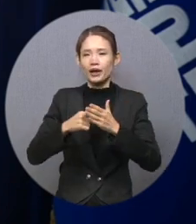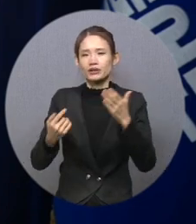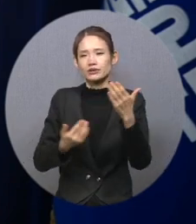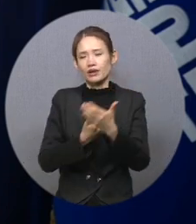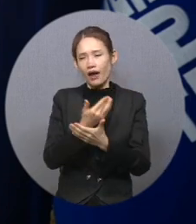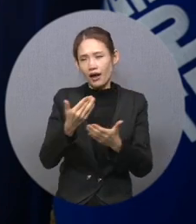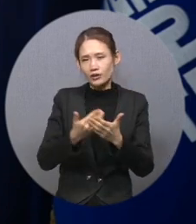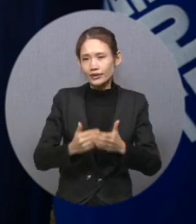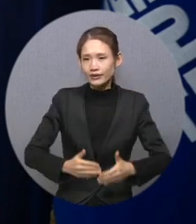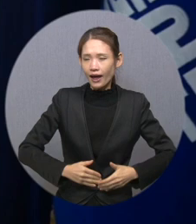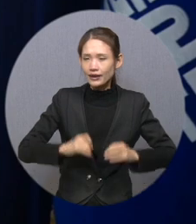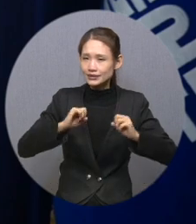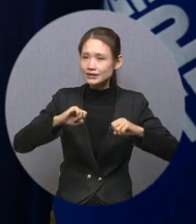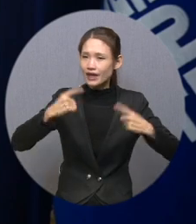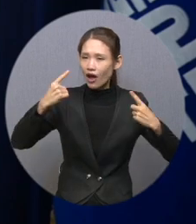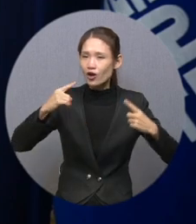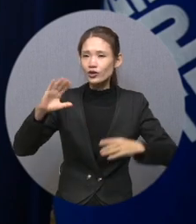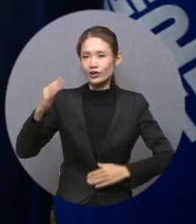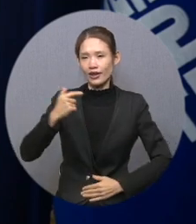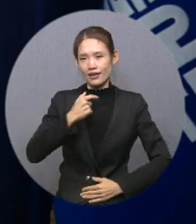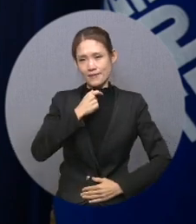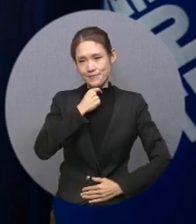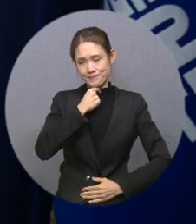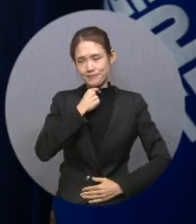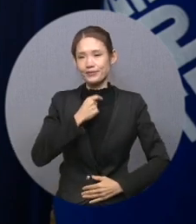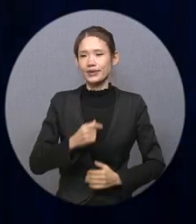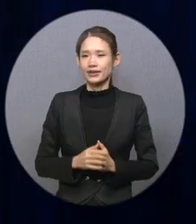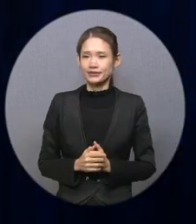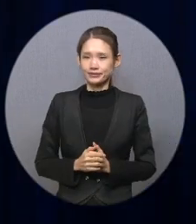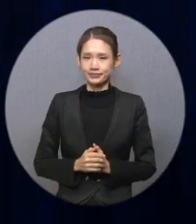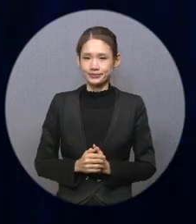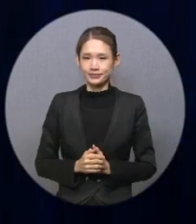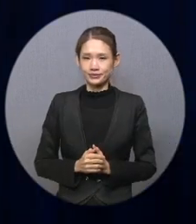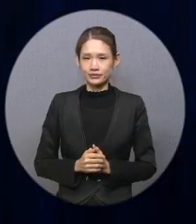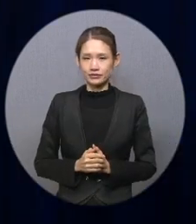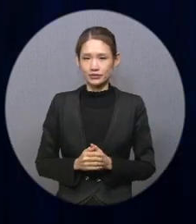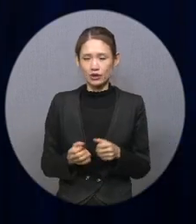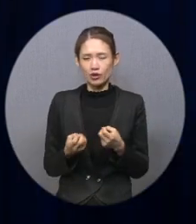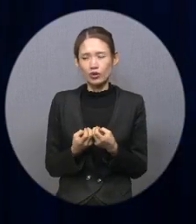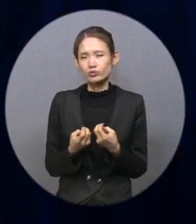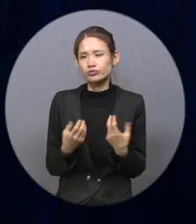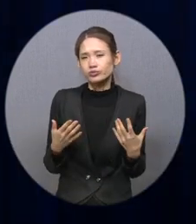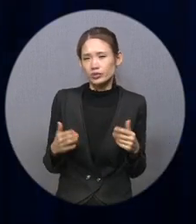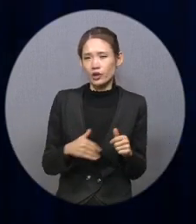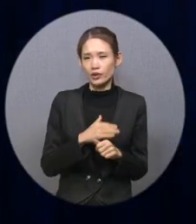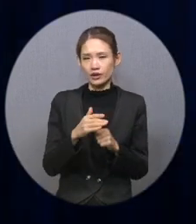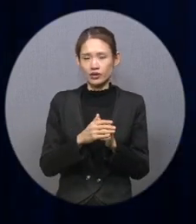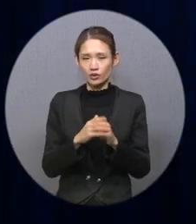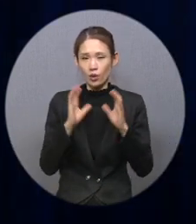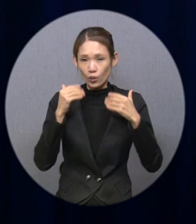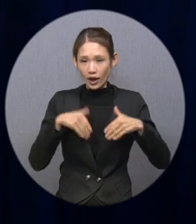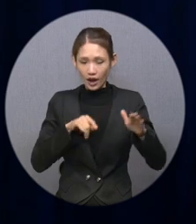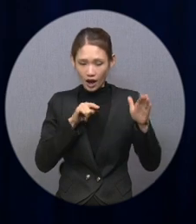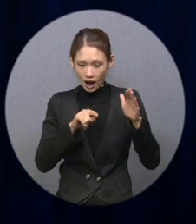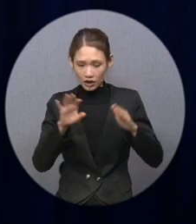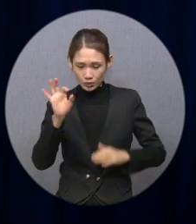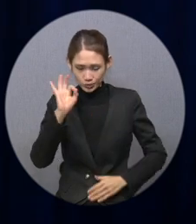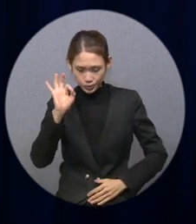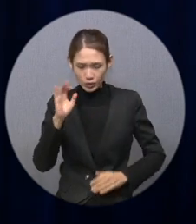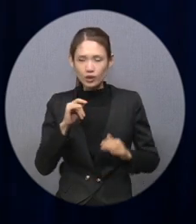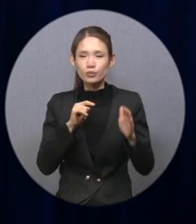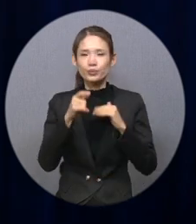따스한 설 연휴 되시면 좋겠습니다 부득이한 사정으로 고향을 찾지 못하는 분들께는